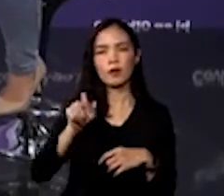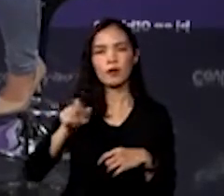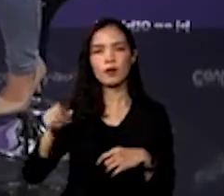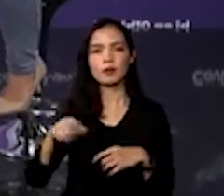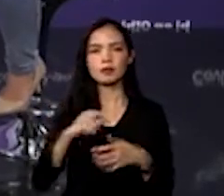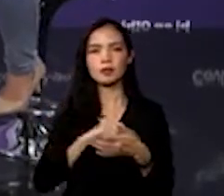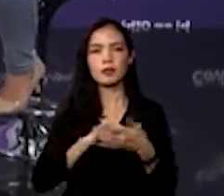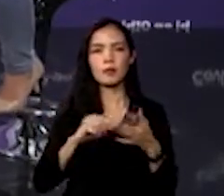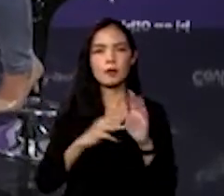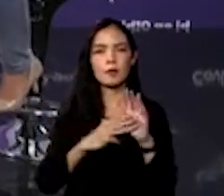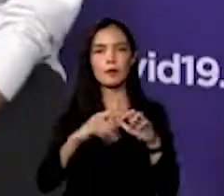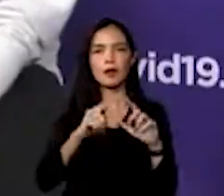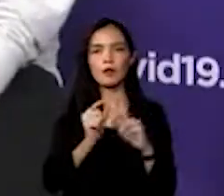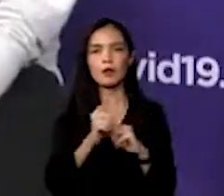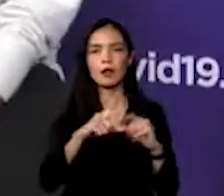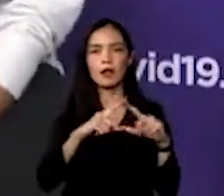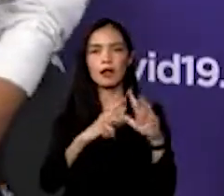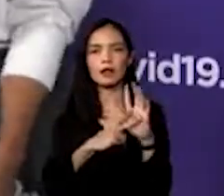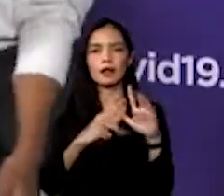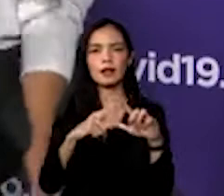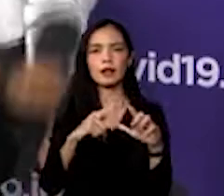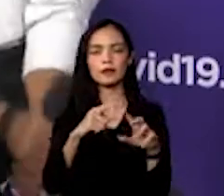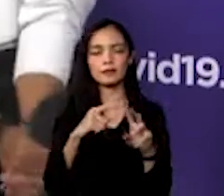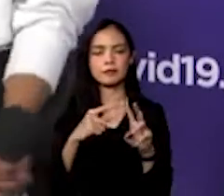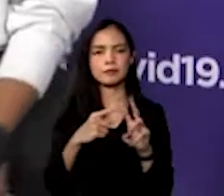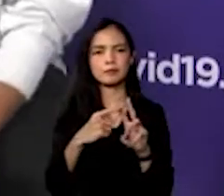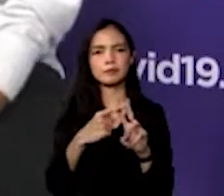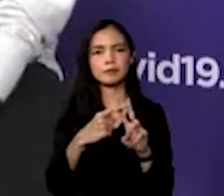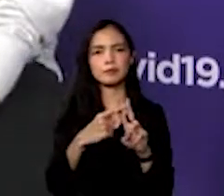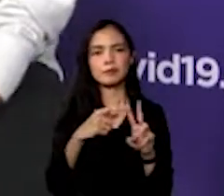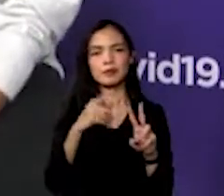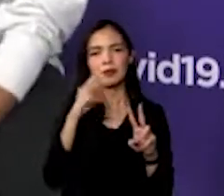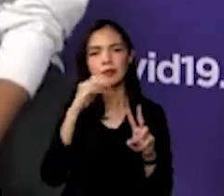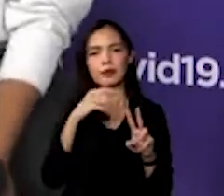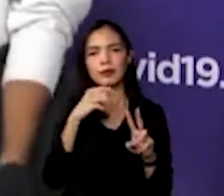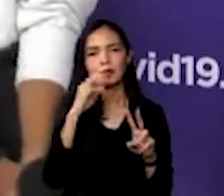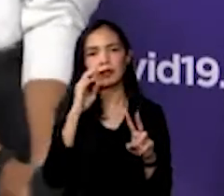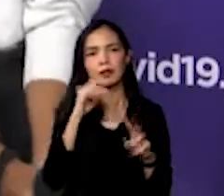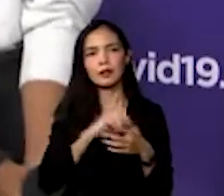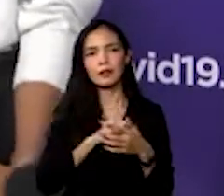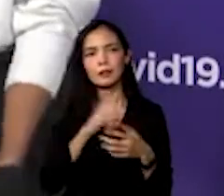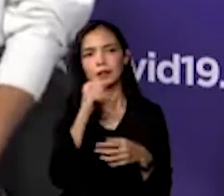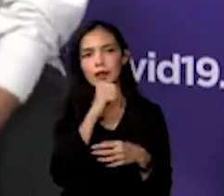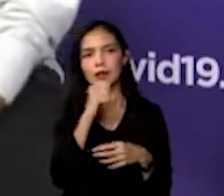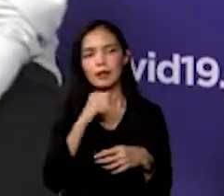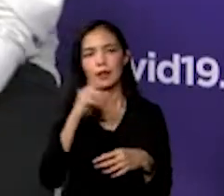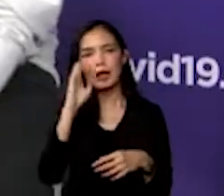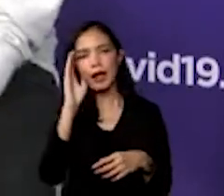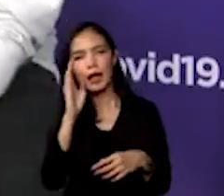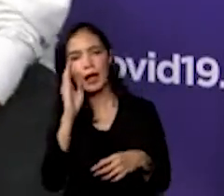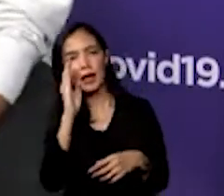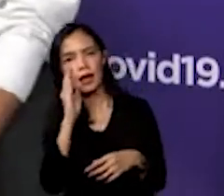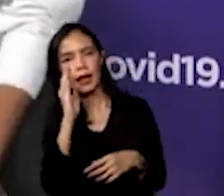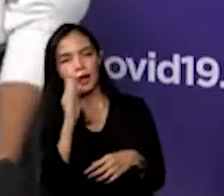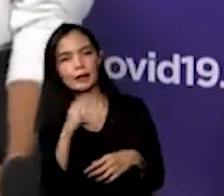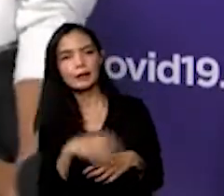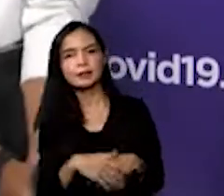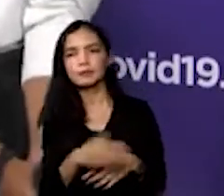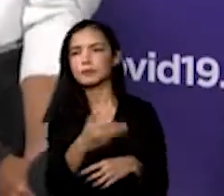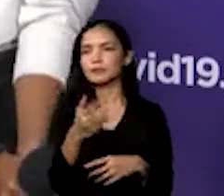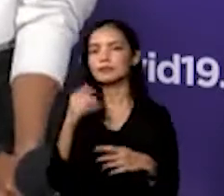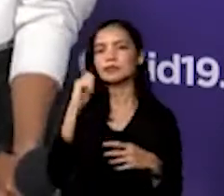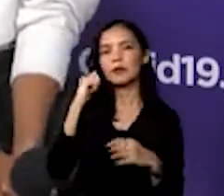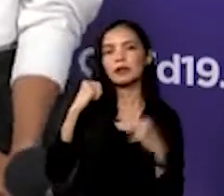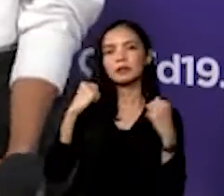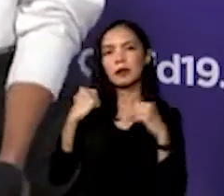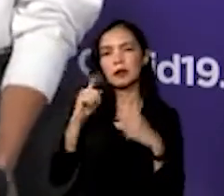Maulana hai hai hai kalau penyanyi gitu ya suaranya ngebas-ngebas gitu kan ya Coba kamu yang cewek-cewek di